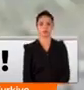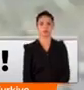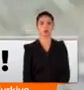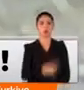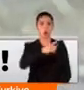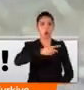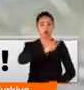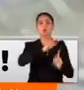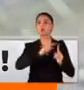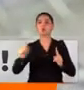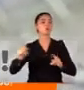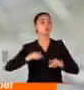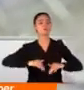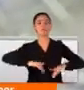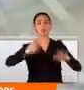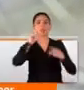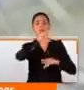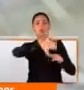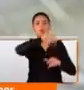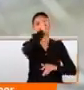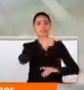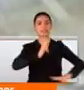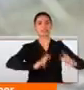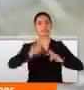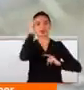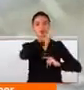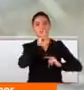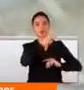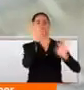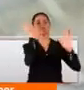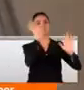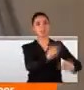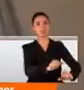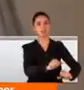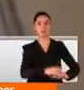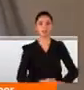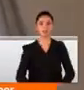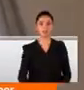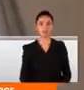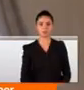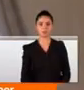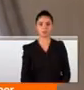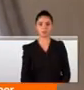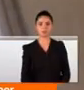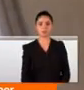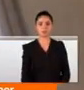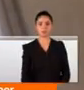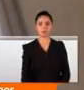O kaçış çok uzun sürmedi. Kapkaççı giydiği tişört yüzünden yakayı ele verdi.